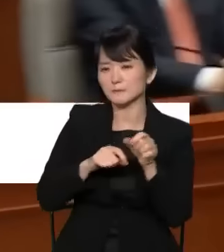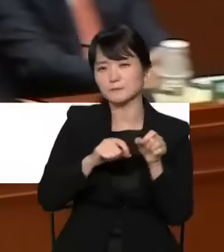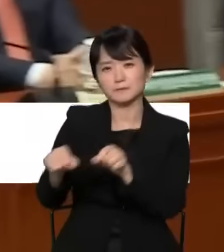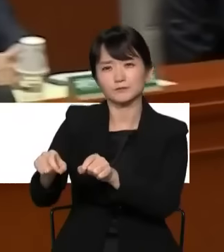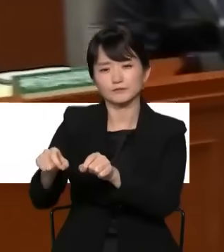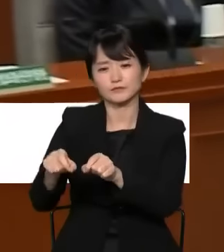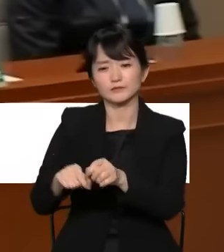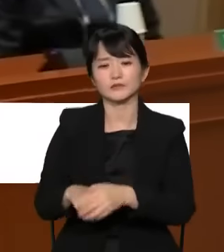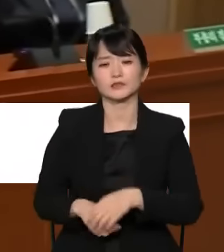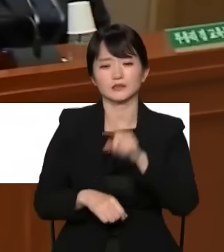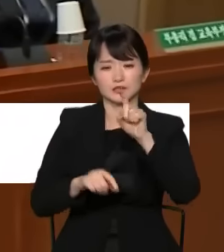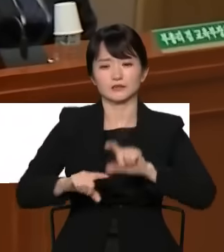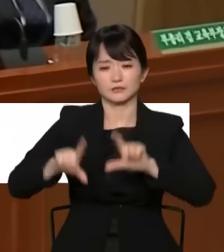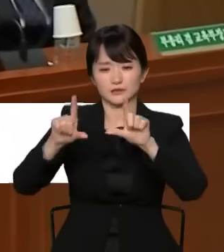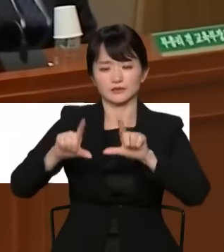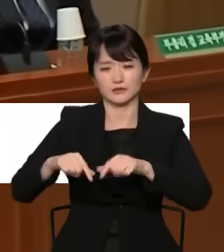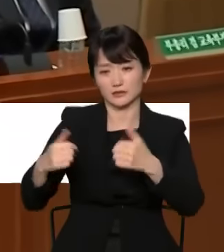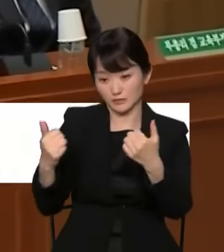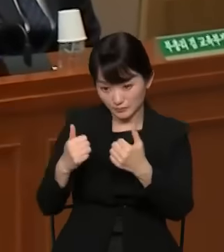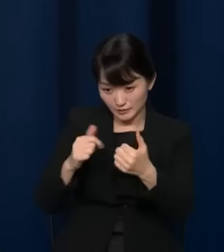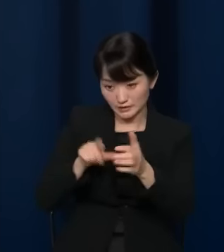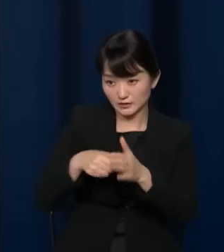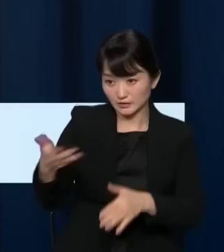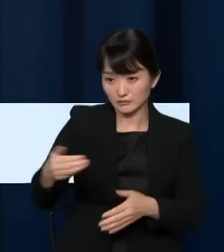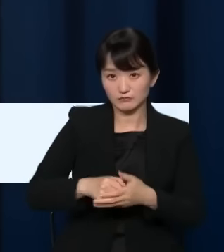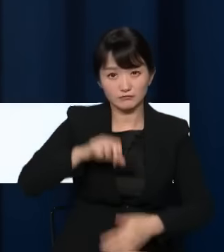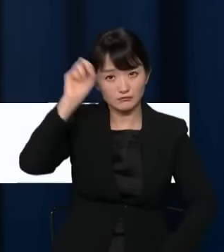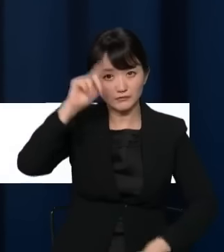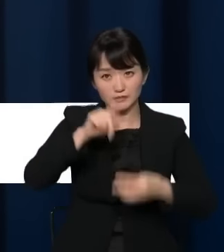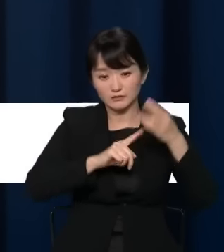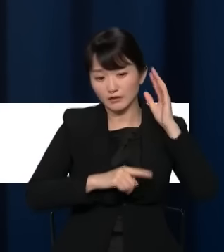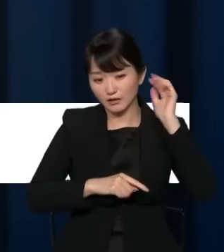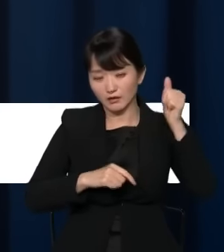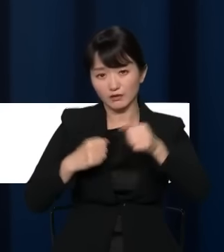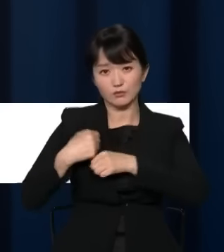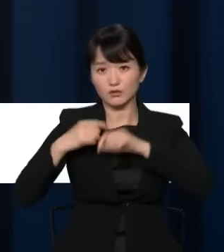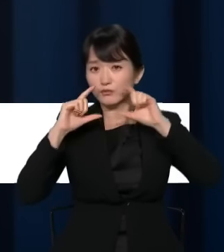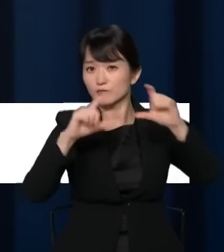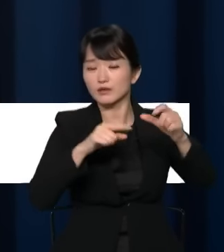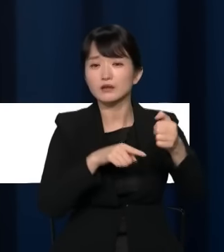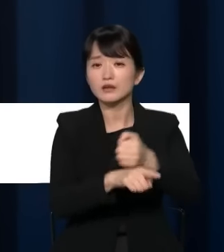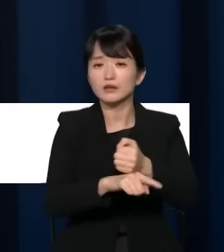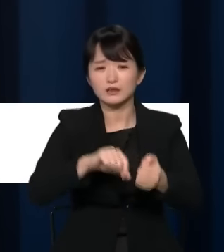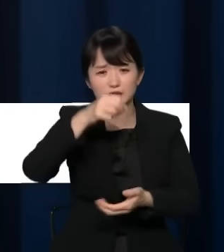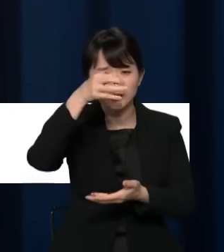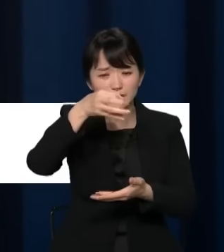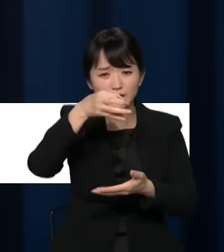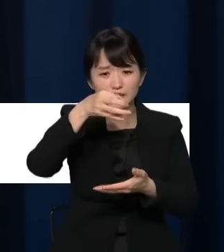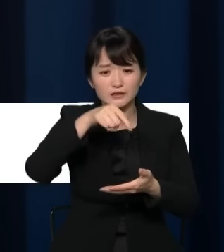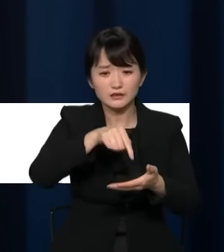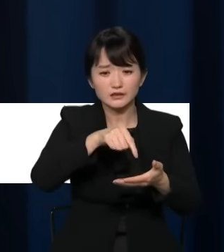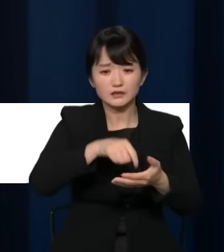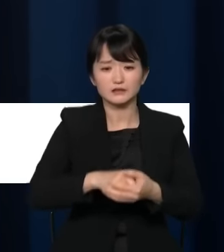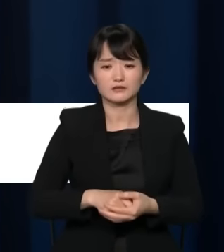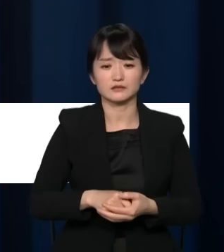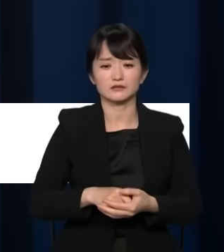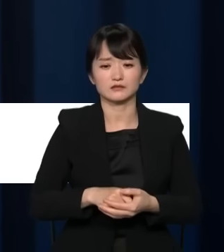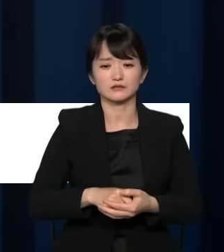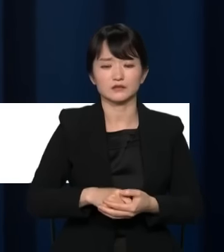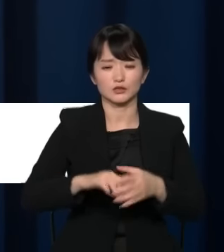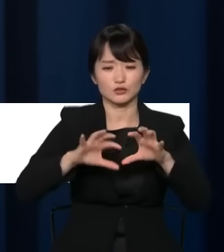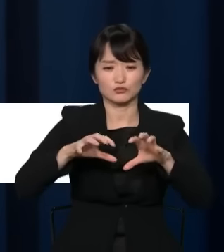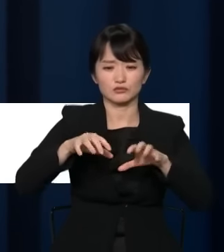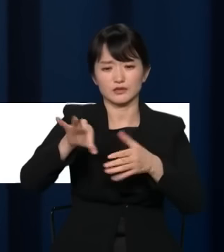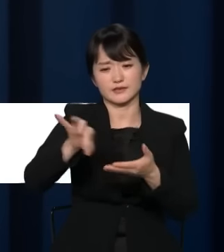시간을 줬습니다. 그런데 갑자기 윤석열 대통령이 계엄 선포 이후로 예산 폭권은 국가재정을 농락하는